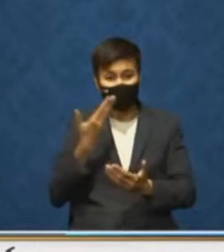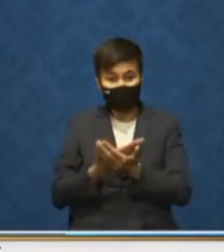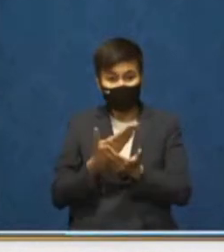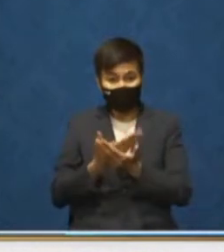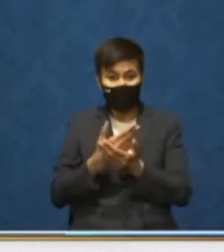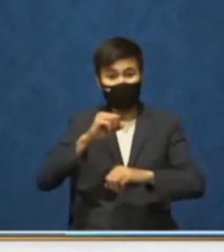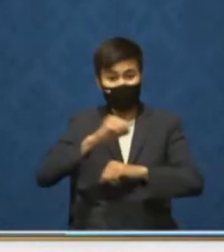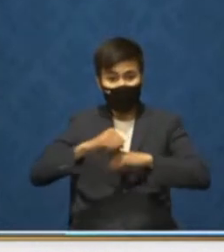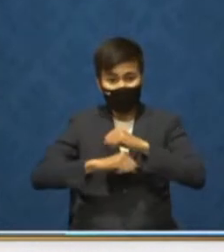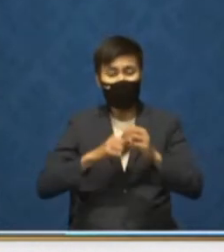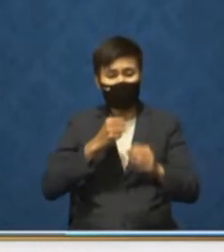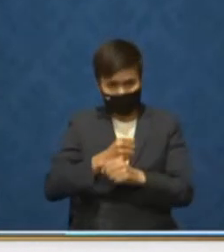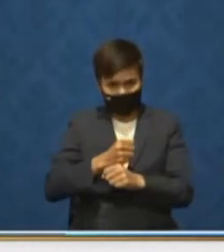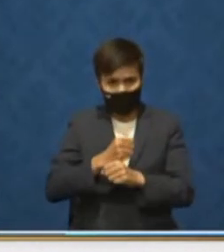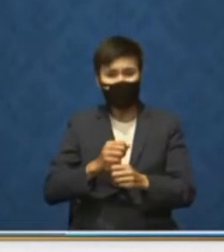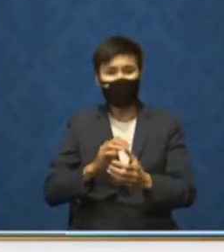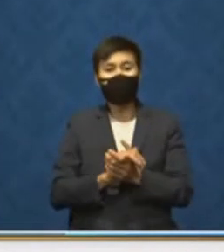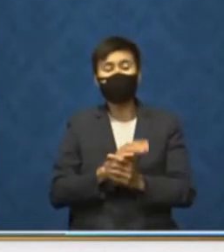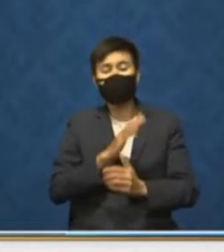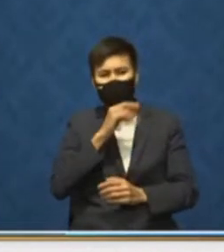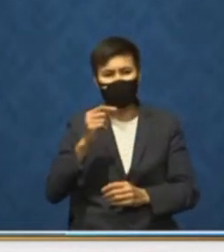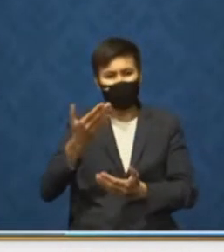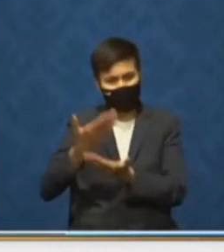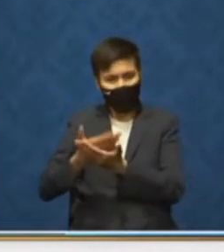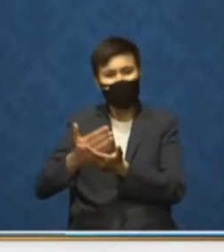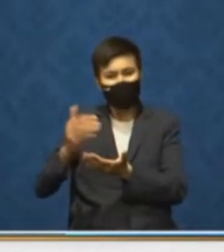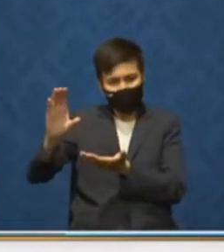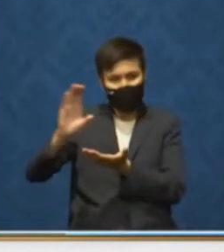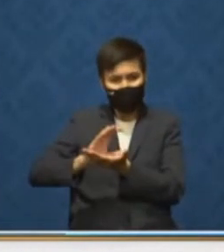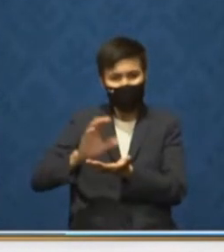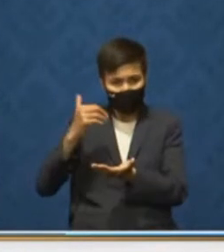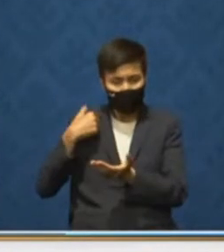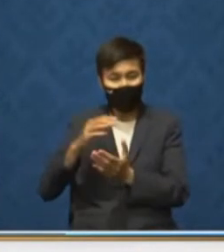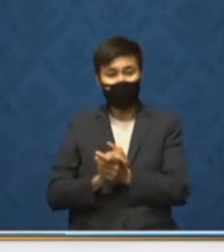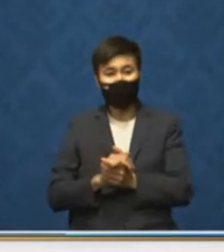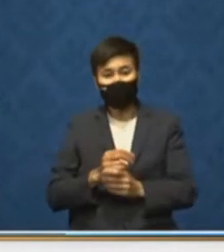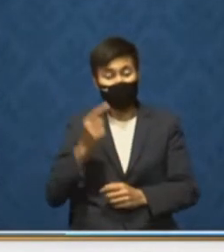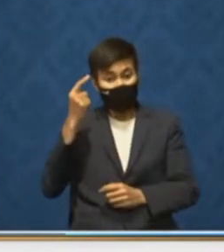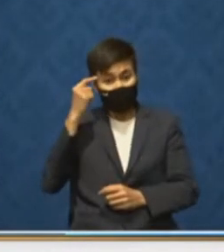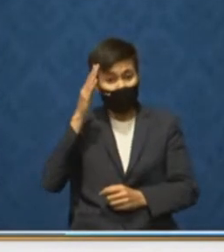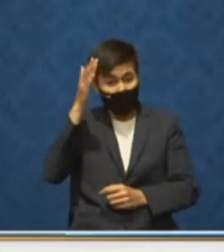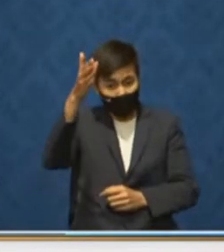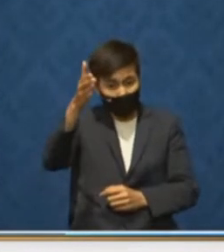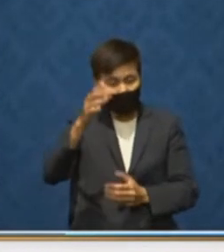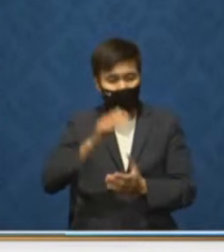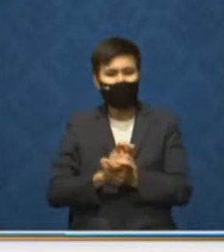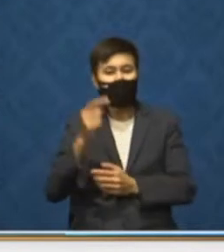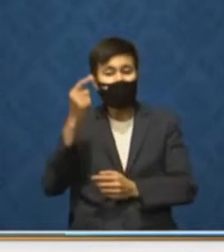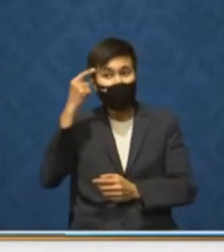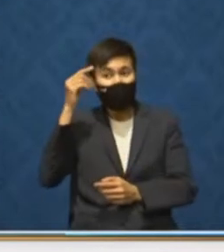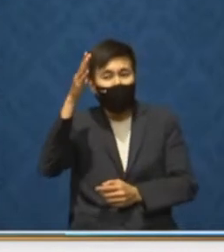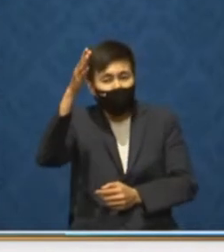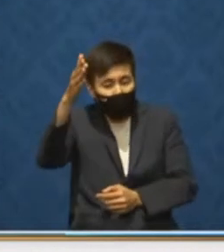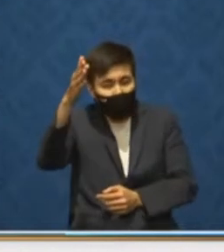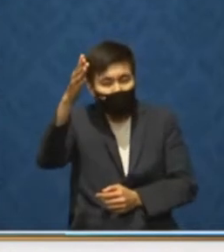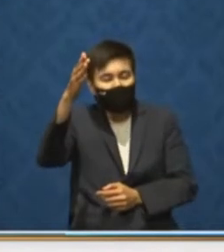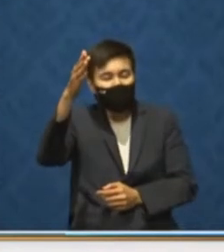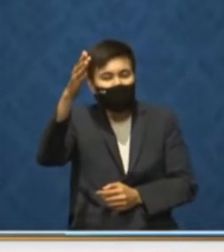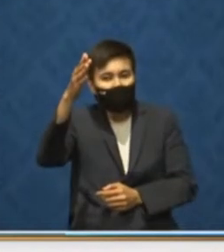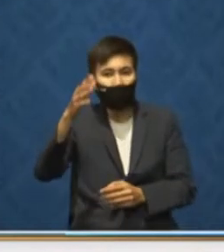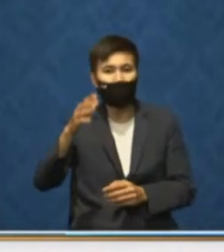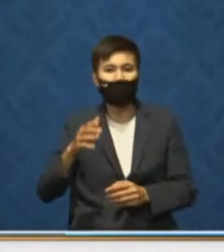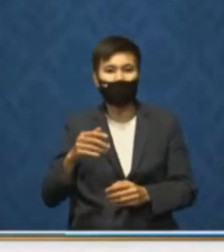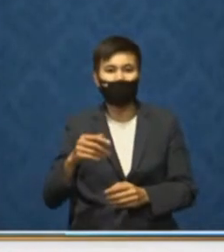ข้างในก็สร้างนะครับเราก็ขาดบางอย่างนั้นถ้าเราไม่มองไปข้างหน้าเลยถึงเวลาแล้วก็ไปคิดก็ตอนนั้นผมว่ามันก็จะ